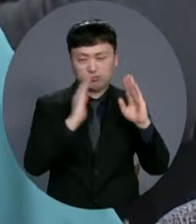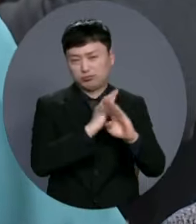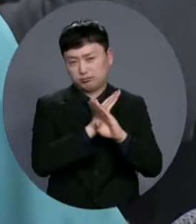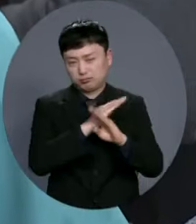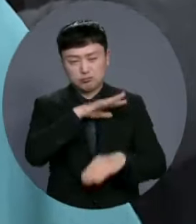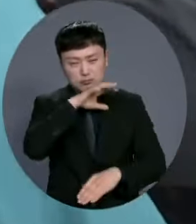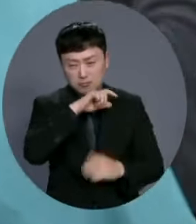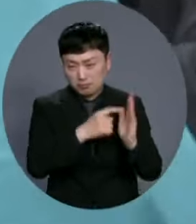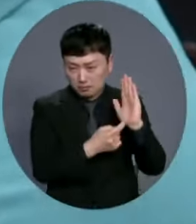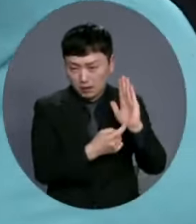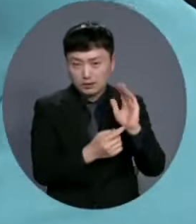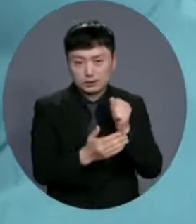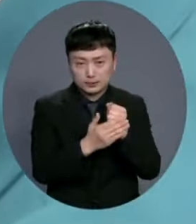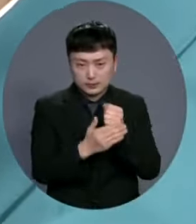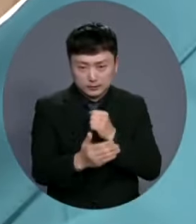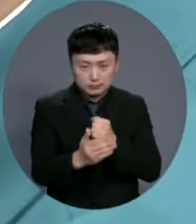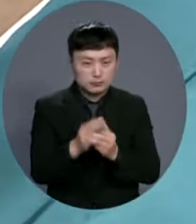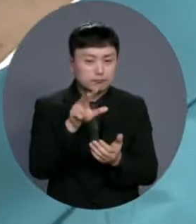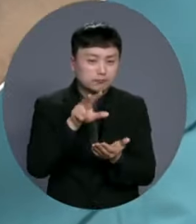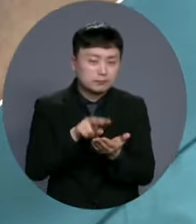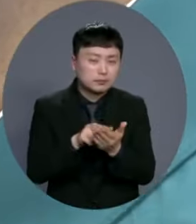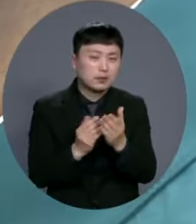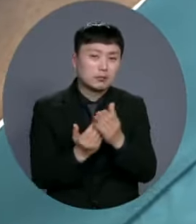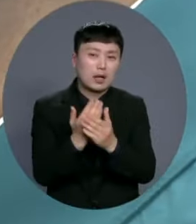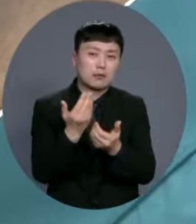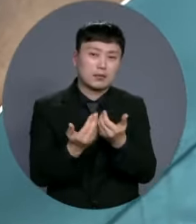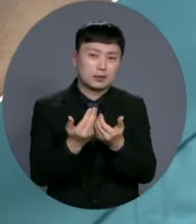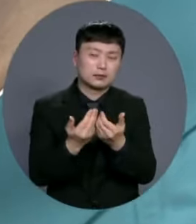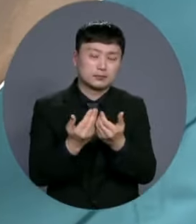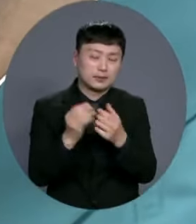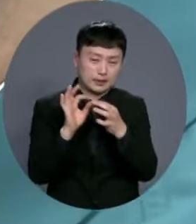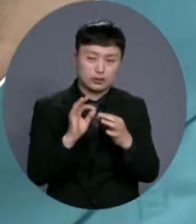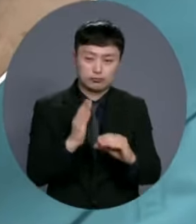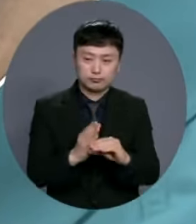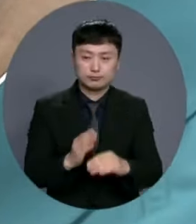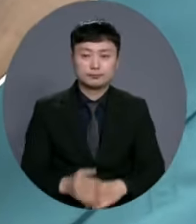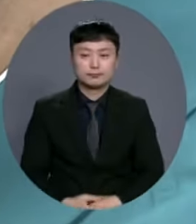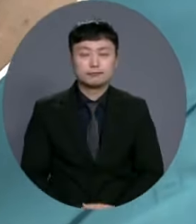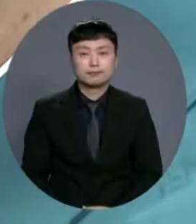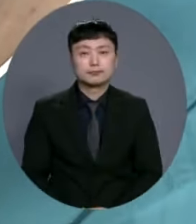반발에 나서고 있어 파장은 커질 전망입니다. MBC 뉴스 변혜주입니다.